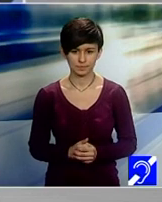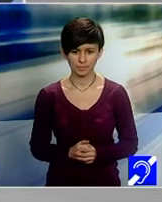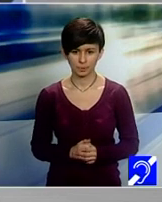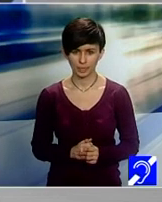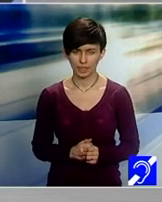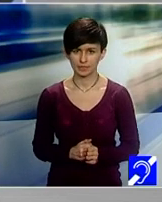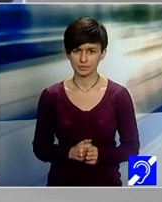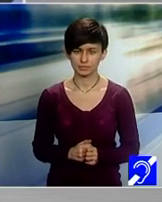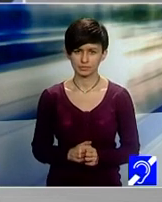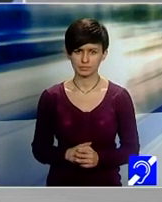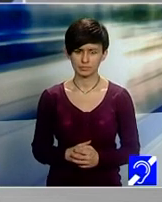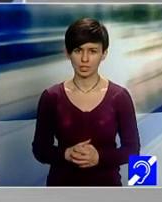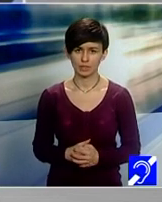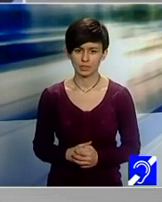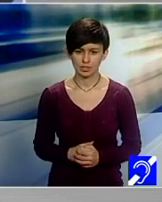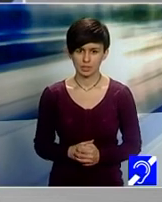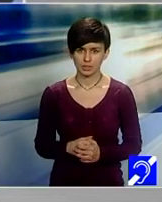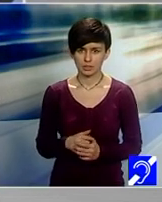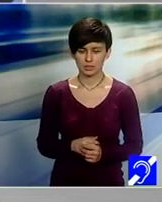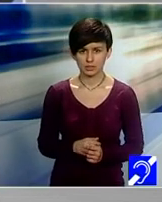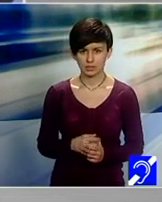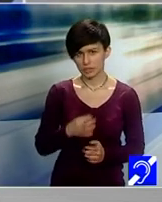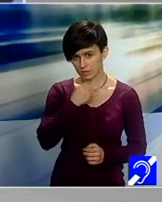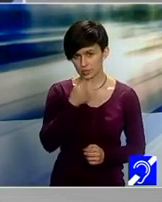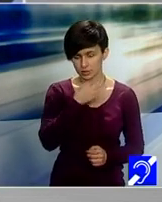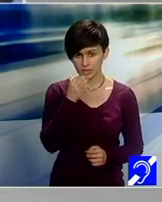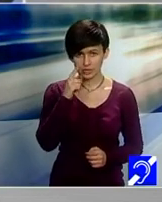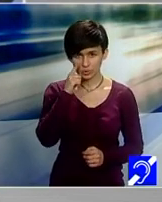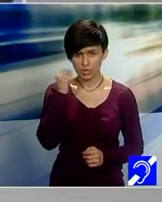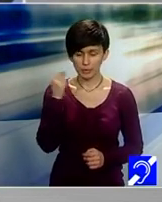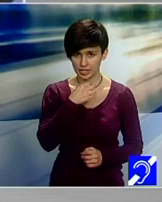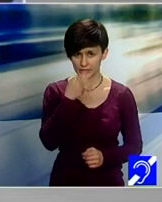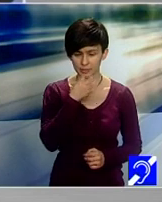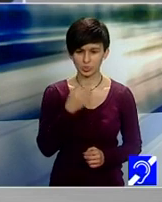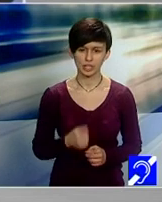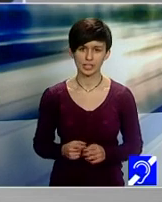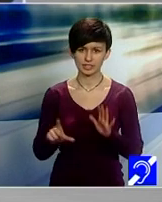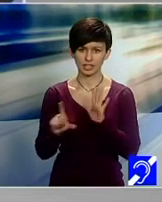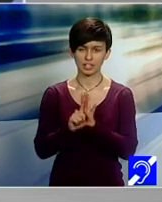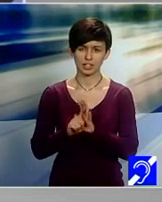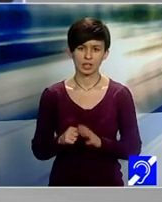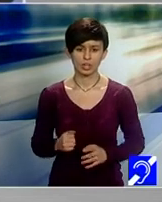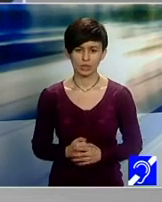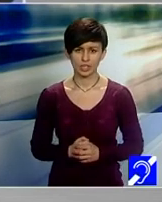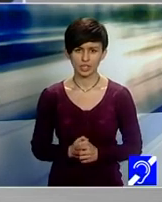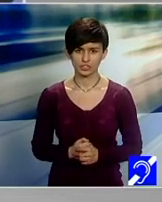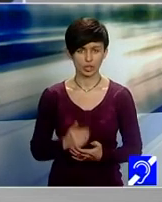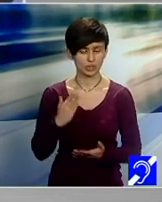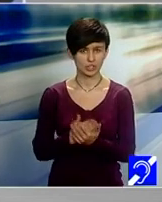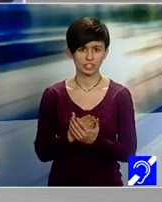primul vibe a fost ca toată lumea să spună că este o lege retroactivă. Este o decizie a Curții Constituționale din